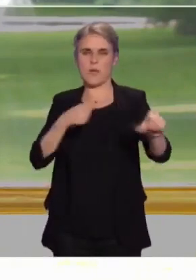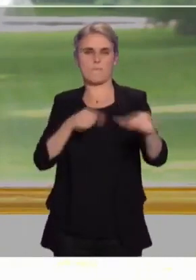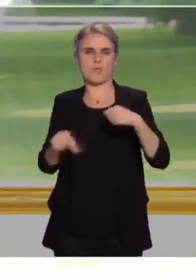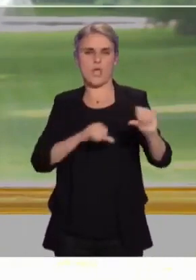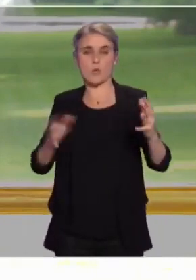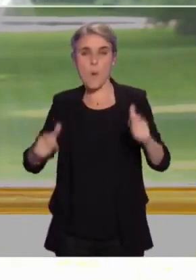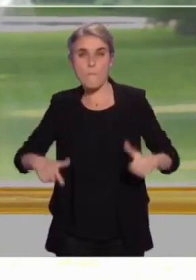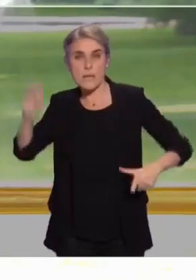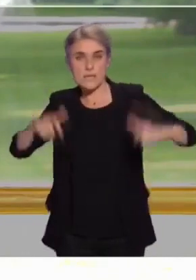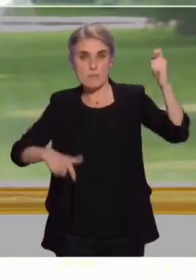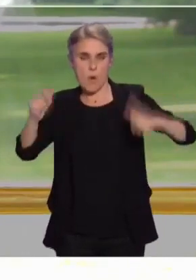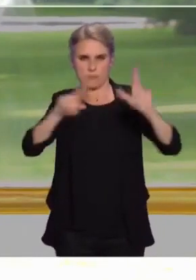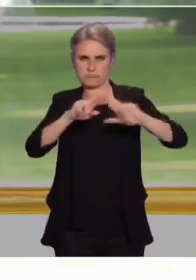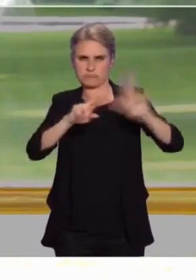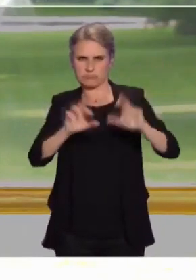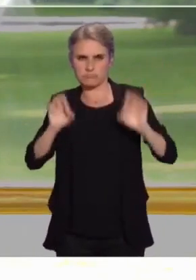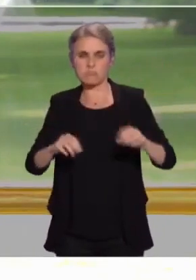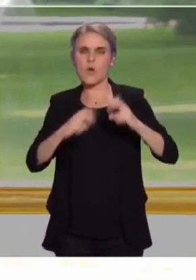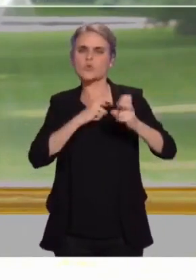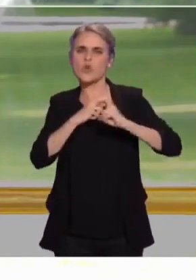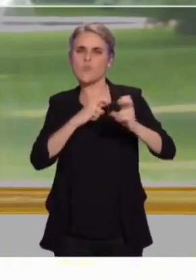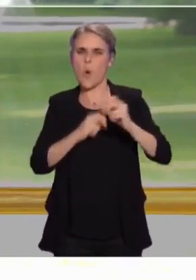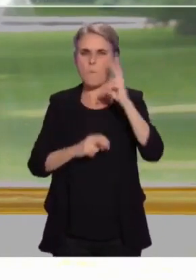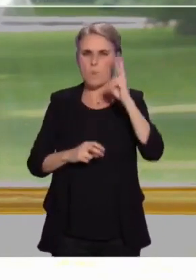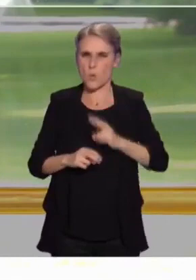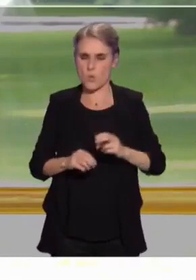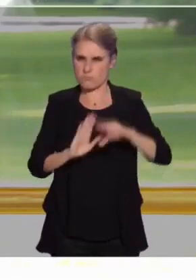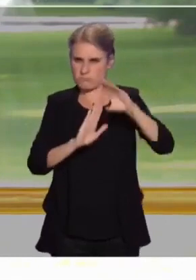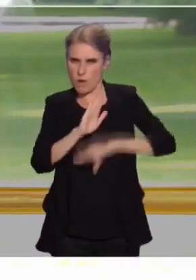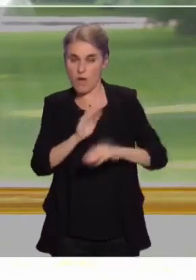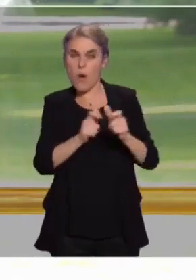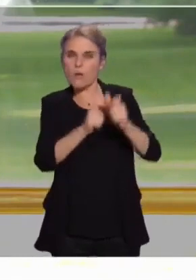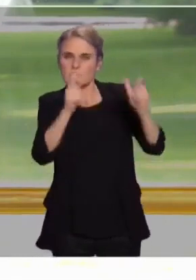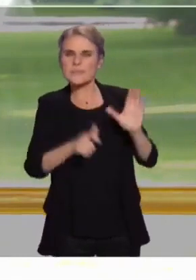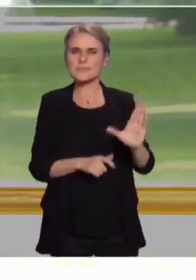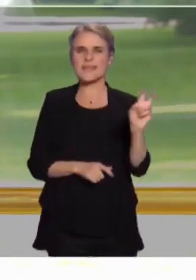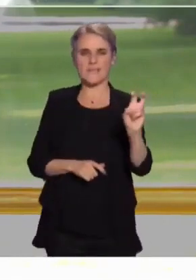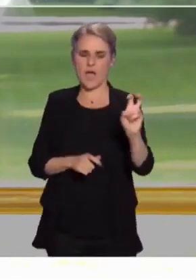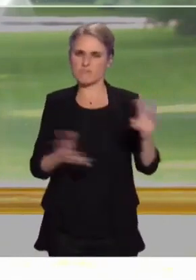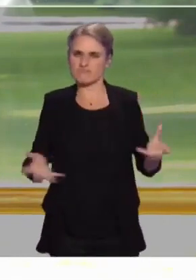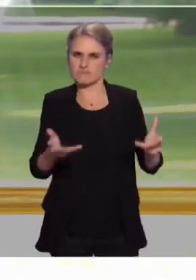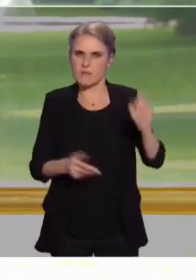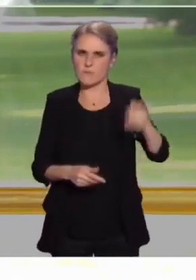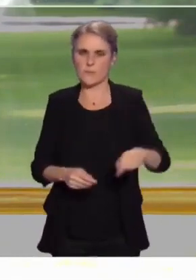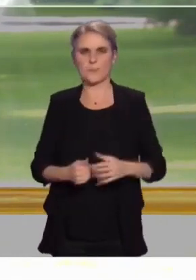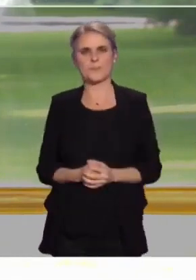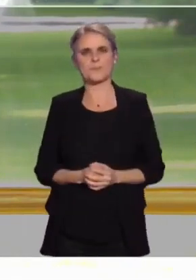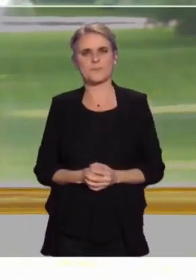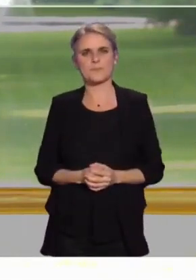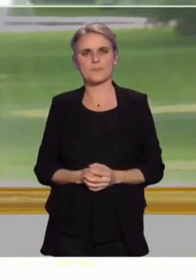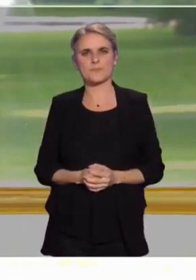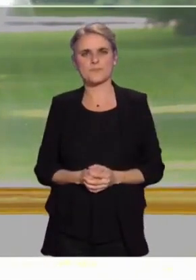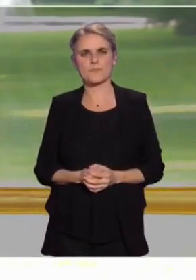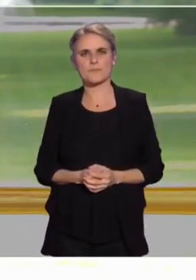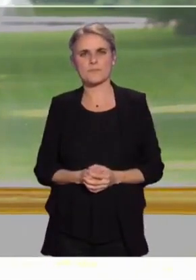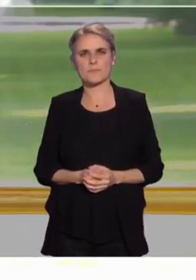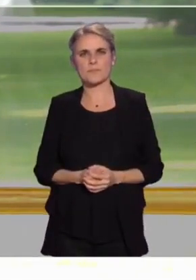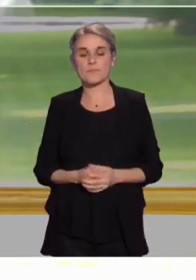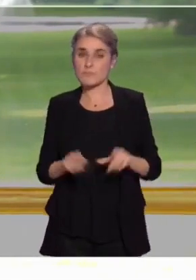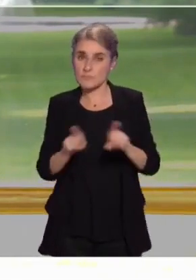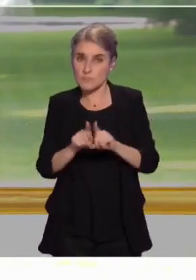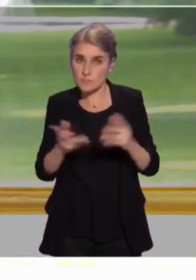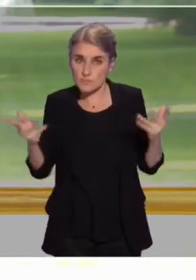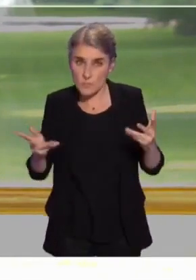bâtiments des transports moins polluants du soutien aux industries vertes cela passera aussi par l'accélération de notre stratégie